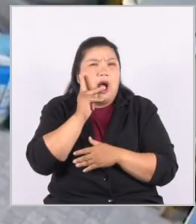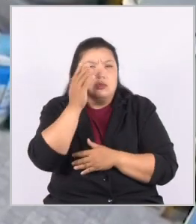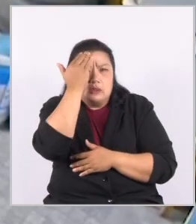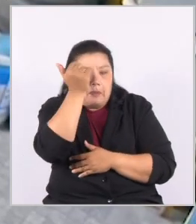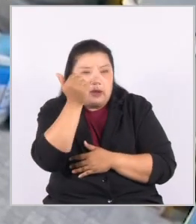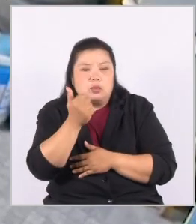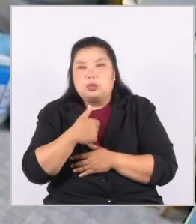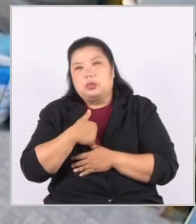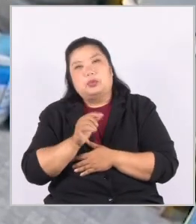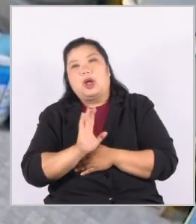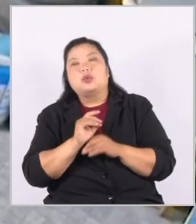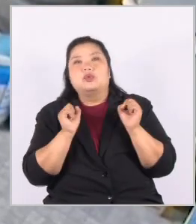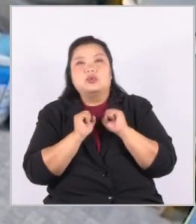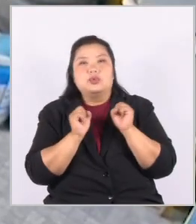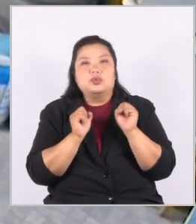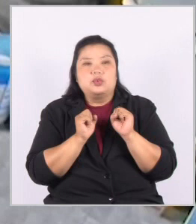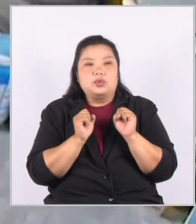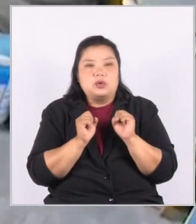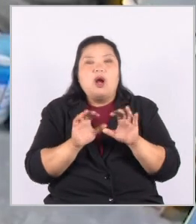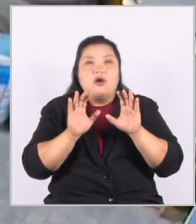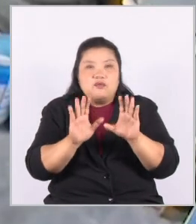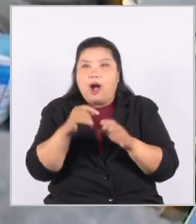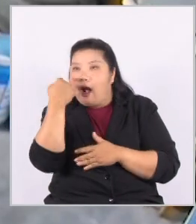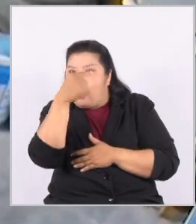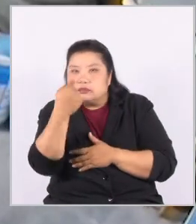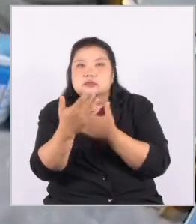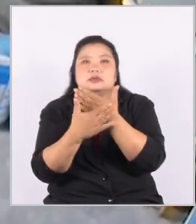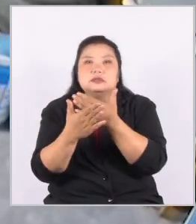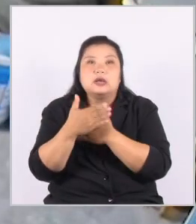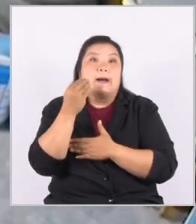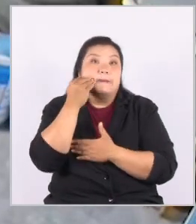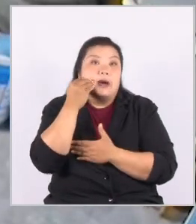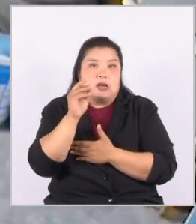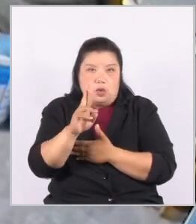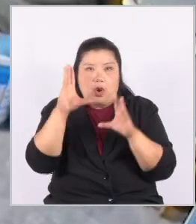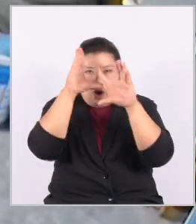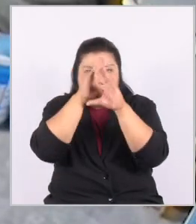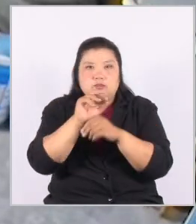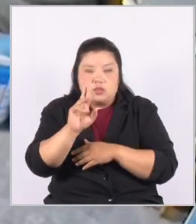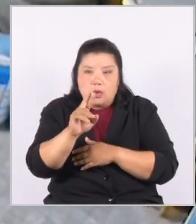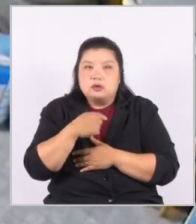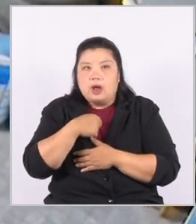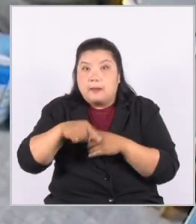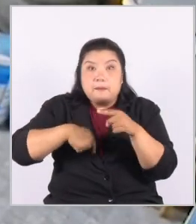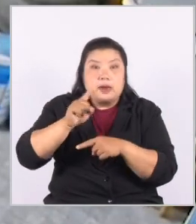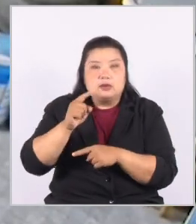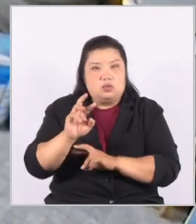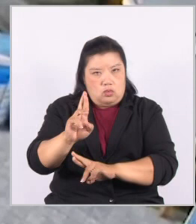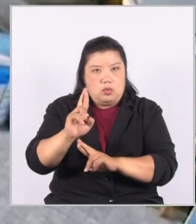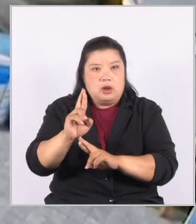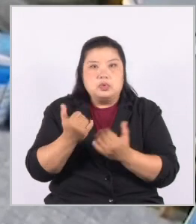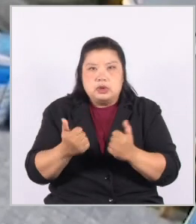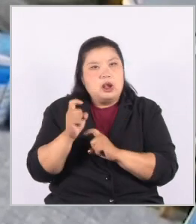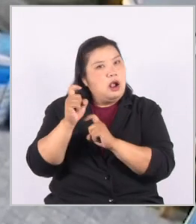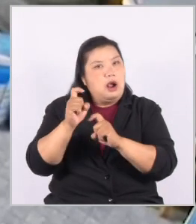บนี้เลยพี่หนูกลัวมากแล้วก็ฝากเตือนคนอื่นด้วยว่าถ้ากลับบ้านกลางค่ำกลางคืนดึกๆเนี่ยหรือไปไหนมาไหนระวังตัวด้วยเดี๋ยวนี้อันต